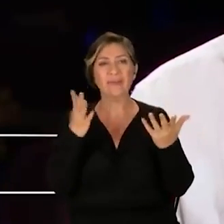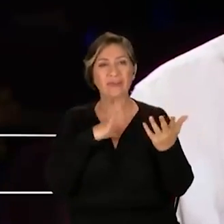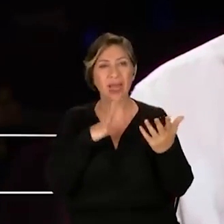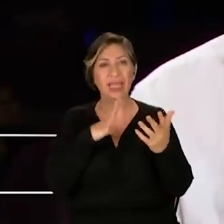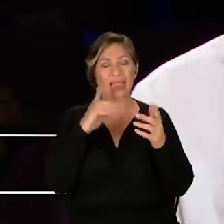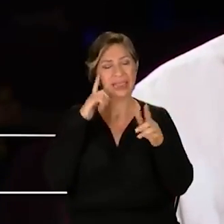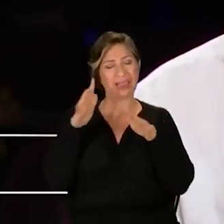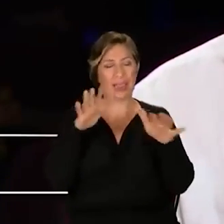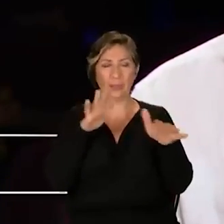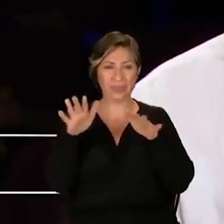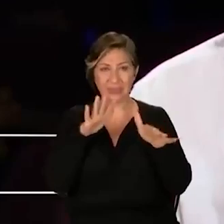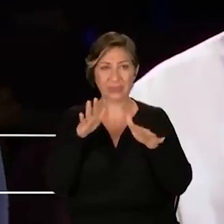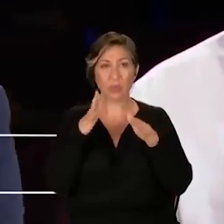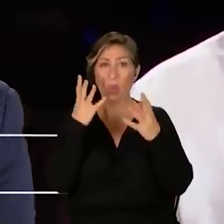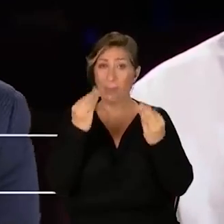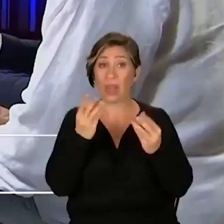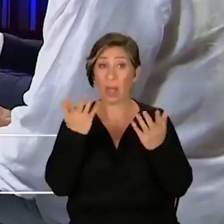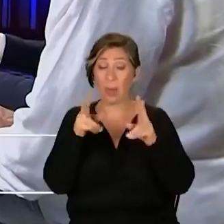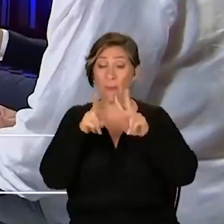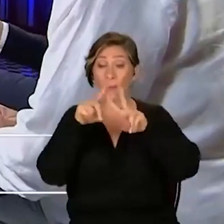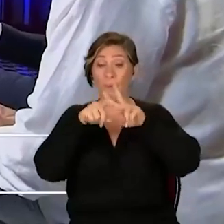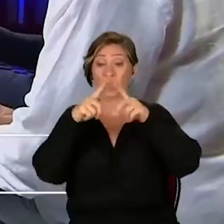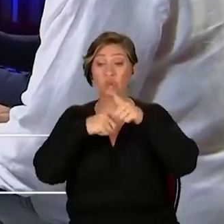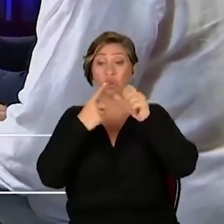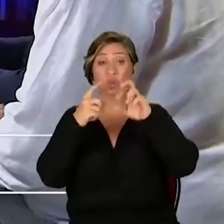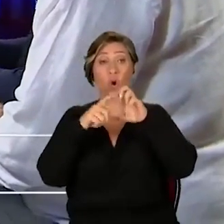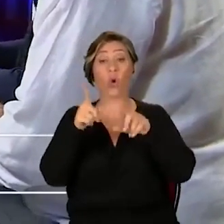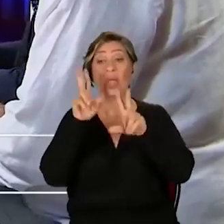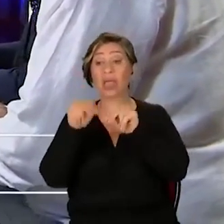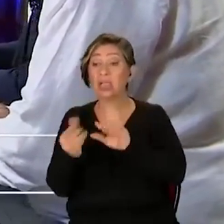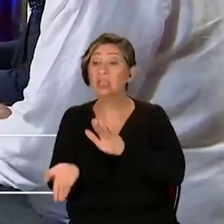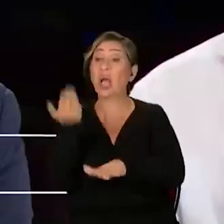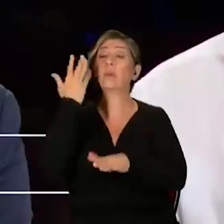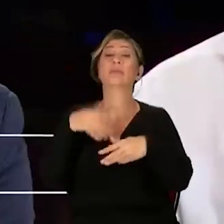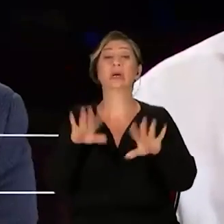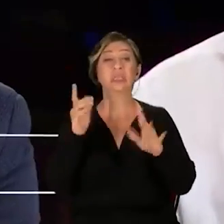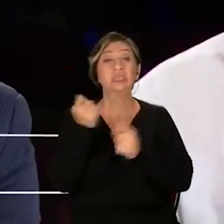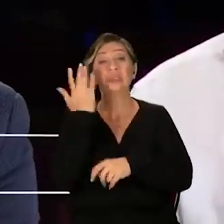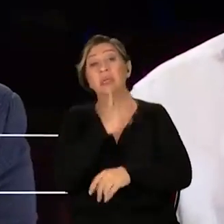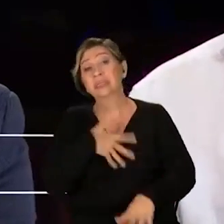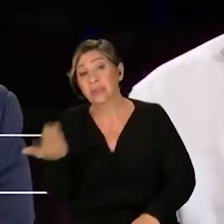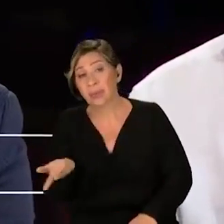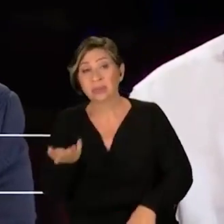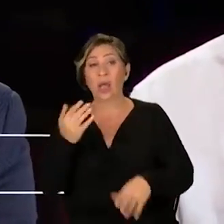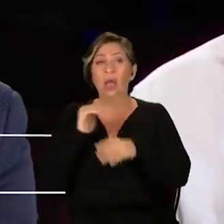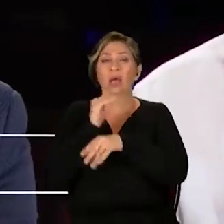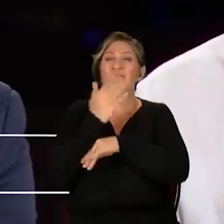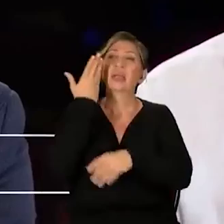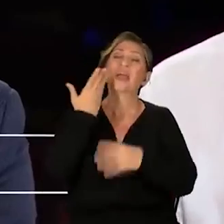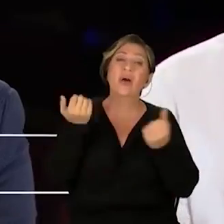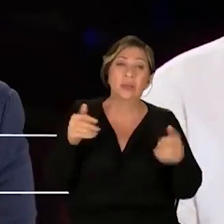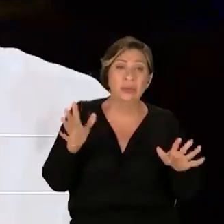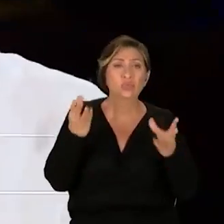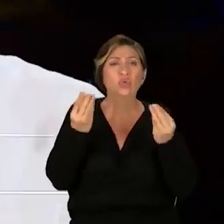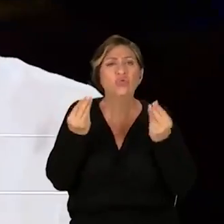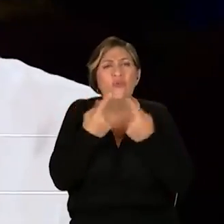depresif bulgular ortaya koyabilir. Ama majör depresyonunuz mu artık o hastayı yataktan çıkaramazsınız işine gitmek istemez, hayattan keyif almaz,